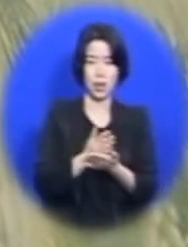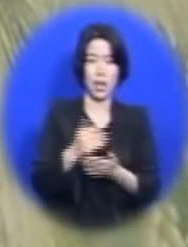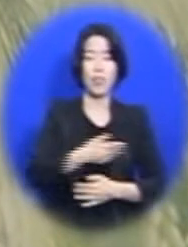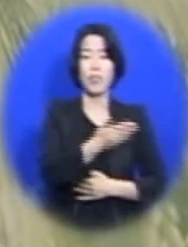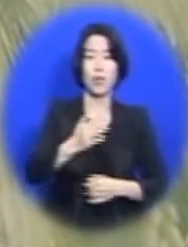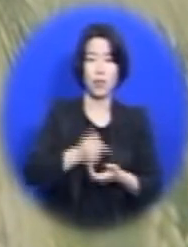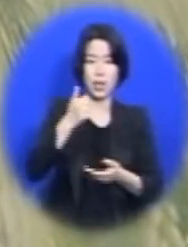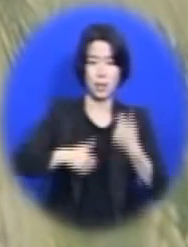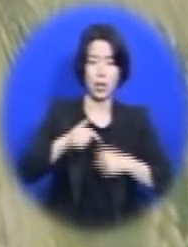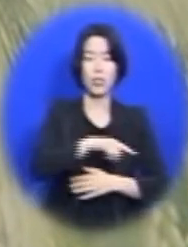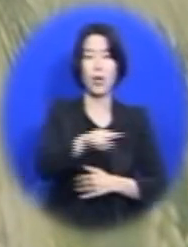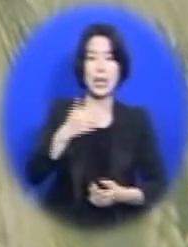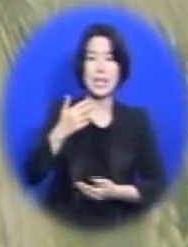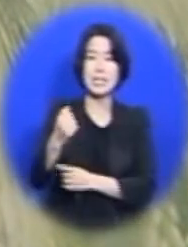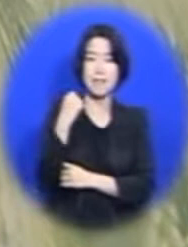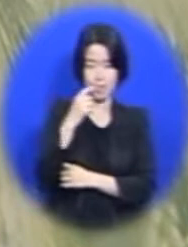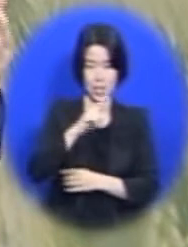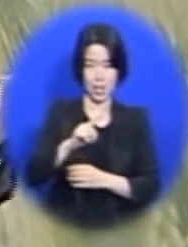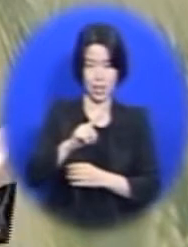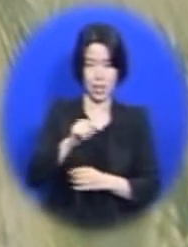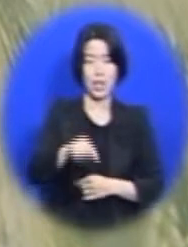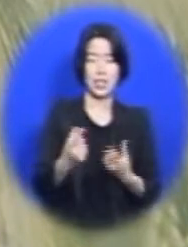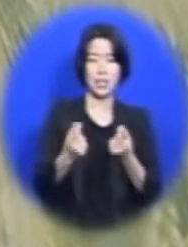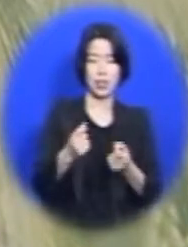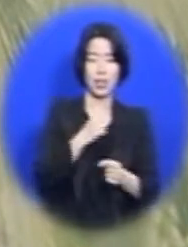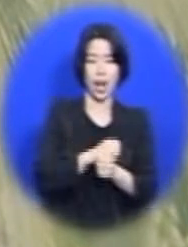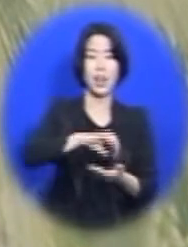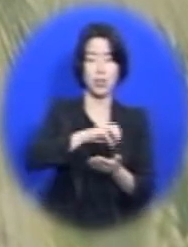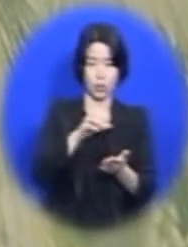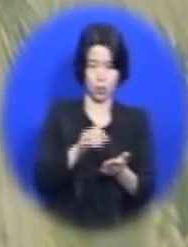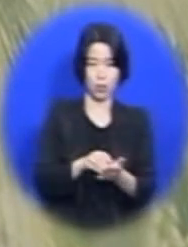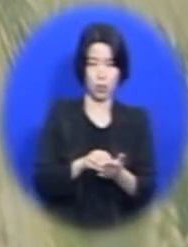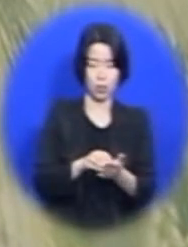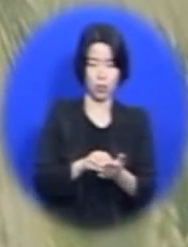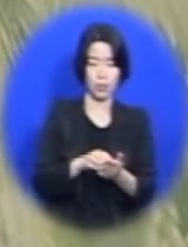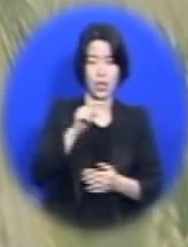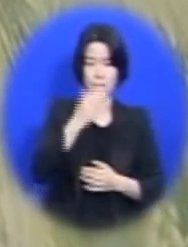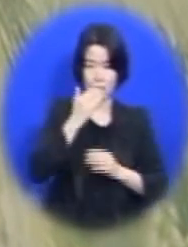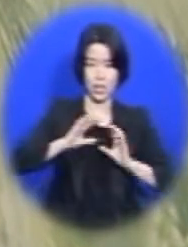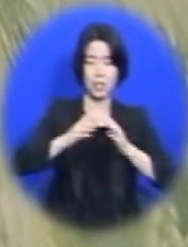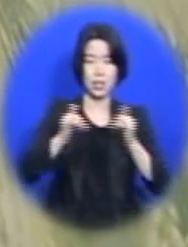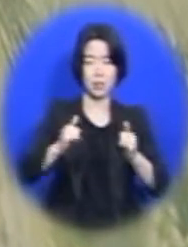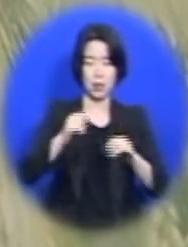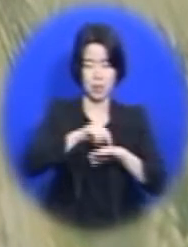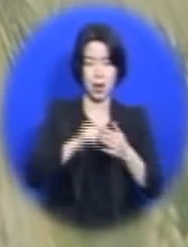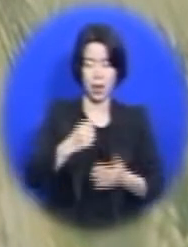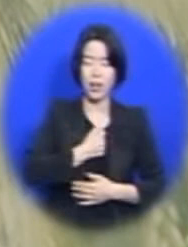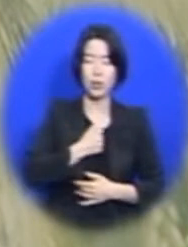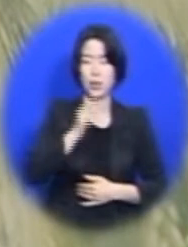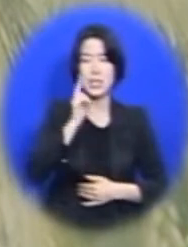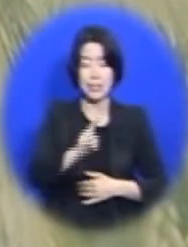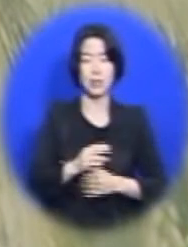너희의 힘이니라. 그렇게 해야 할 정도였다는 거예요. 그 이스라엘 백성들의 마음의 애통함이 그렇게 심했다는